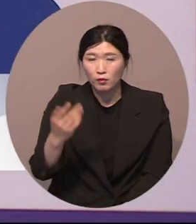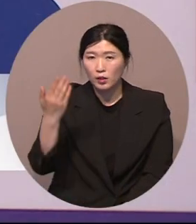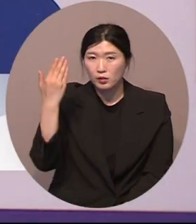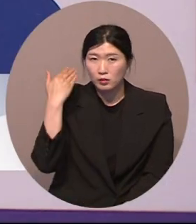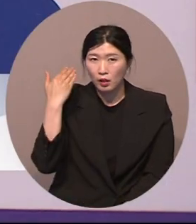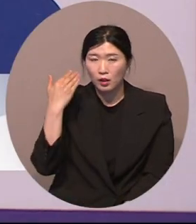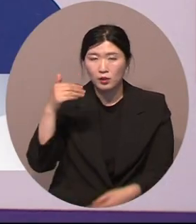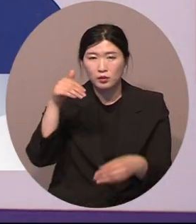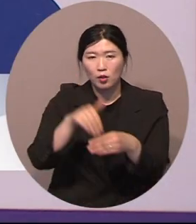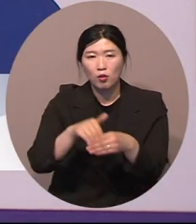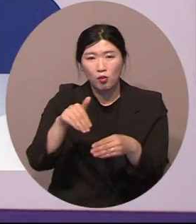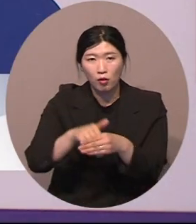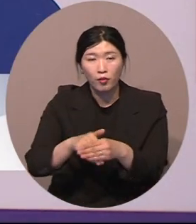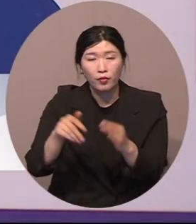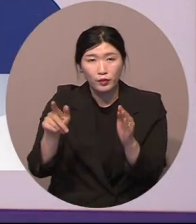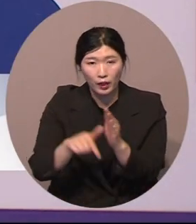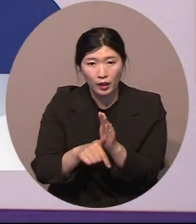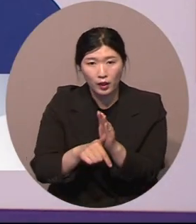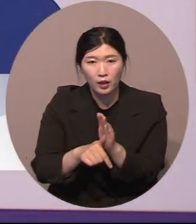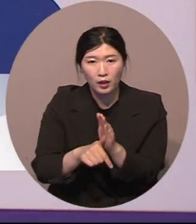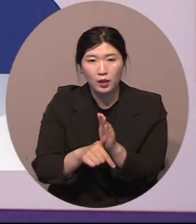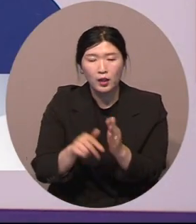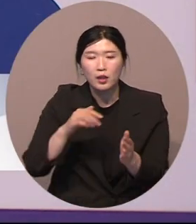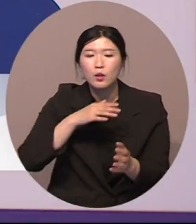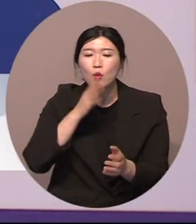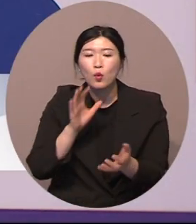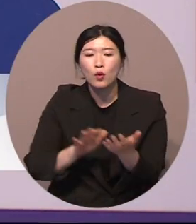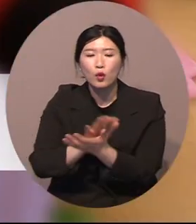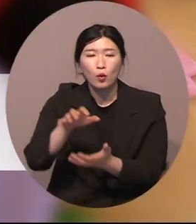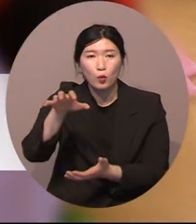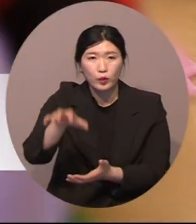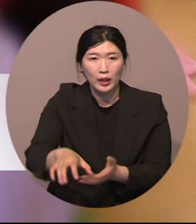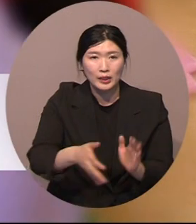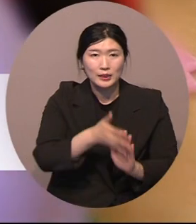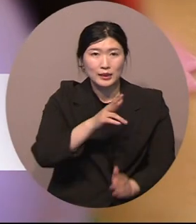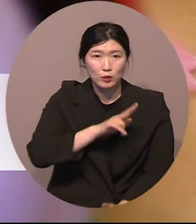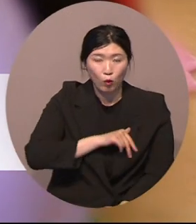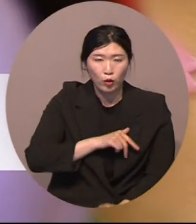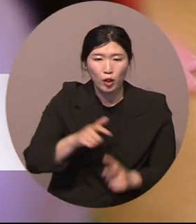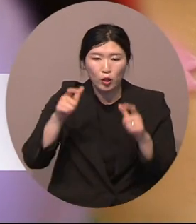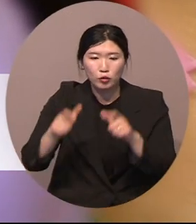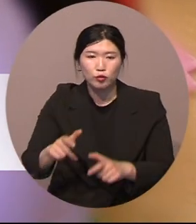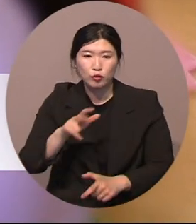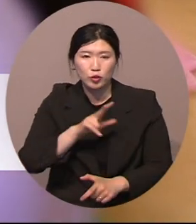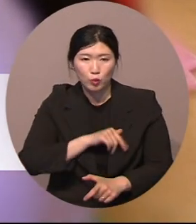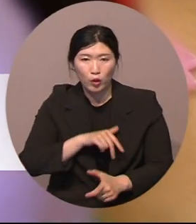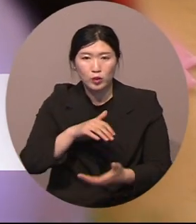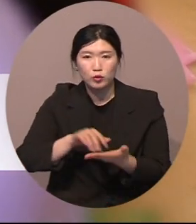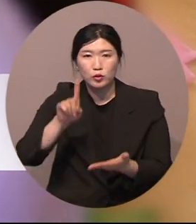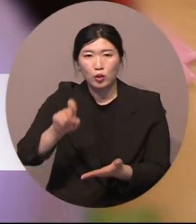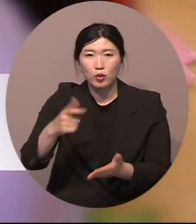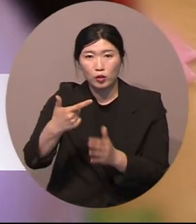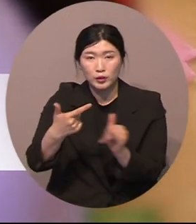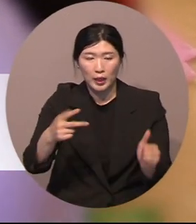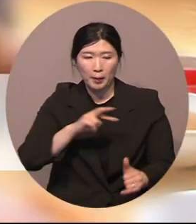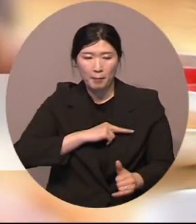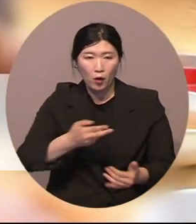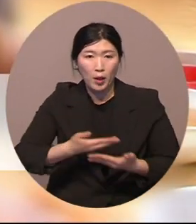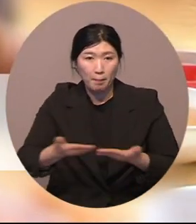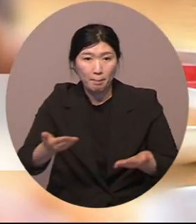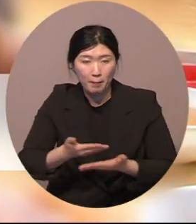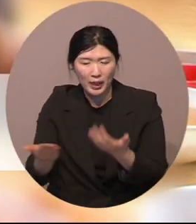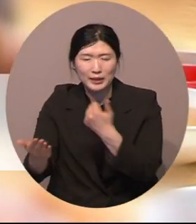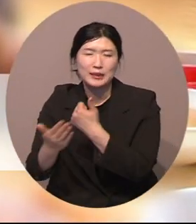동구소재 경로당에서 국힘 시의원과 구의원을 포함해 16명이 국회의원 후보자 명함을 나누어 주고